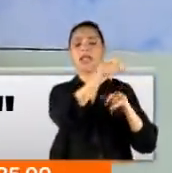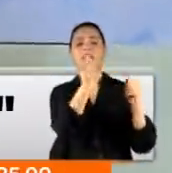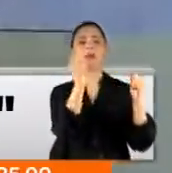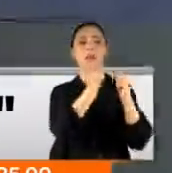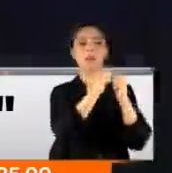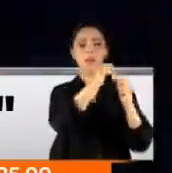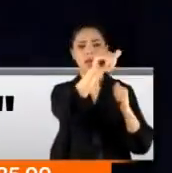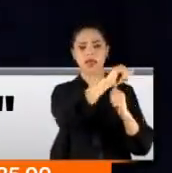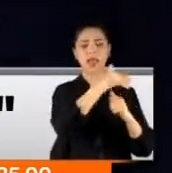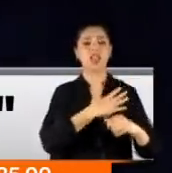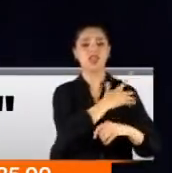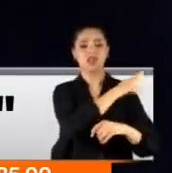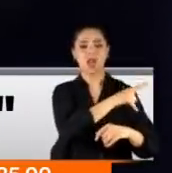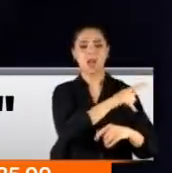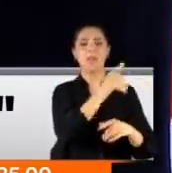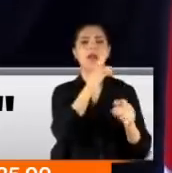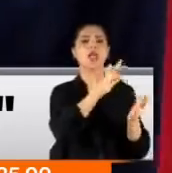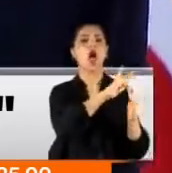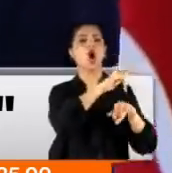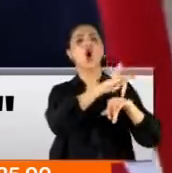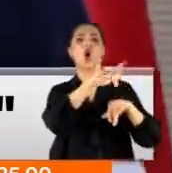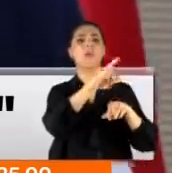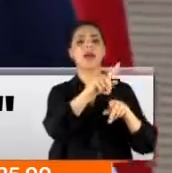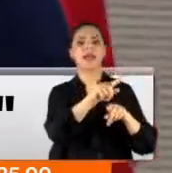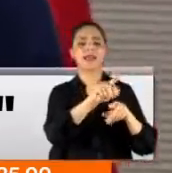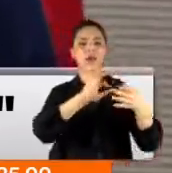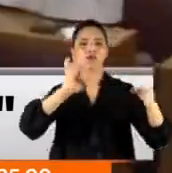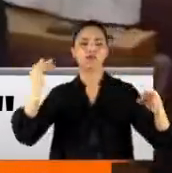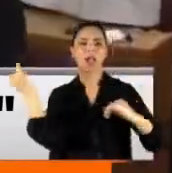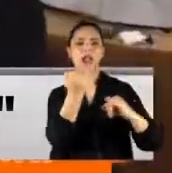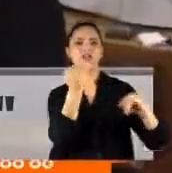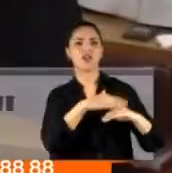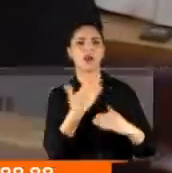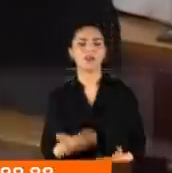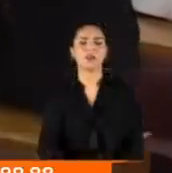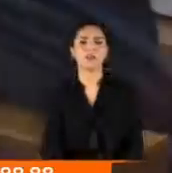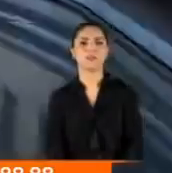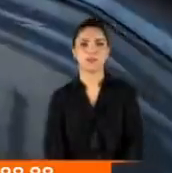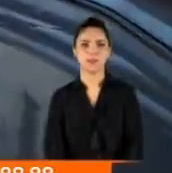eşiğine yatmış, CHP'nin ufak kopyası haline gelmiş sözleriyle eleştirdi.